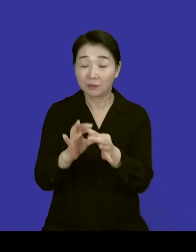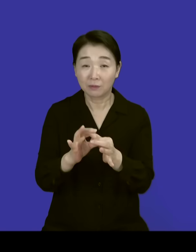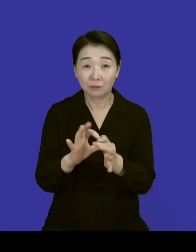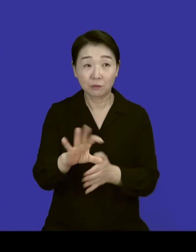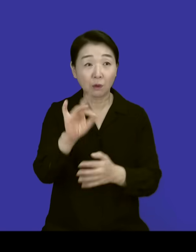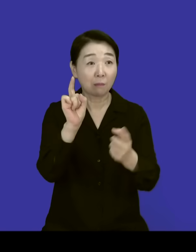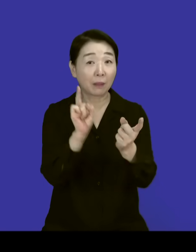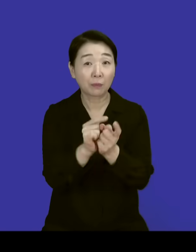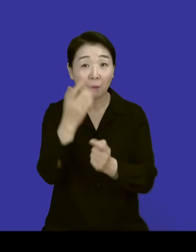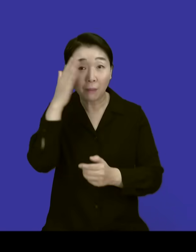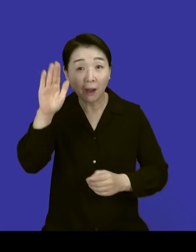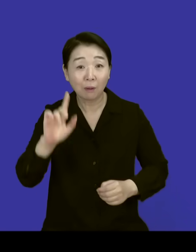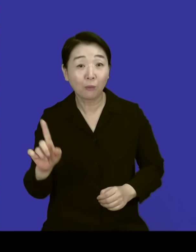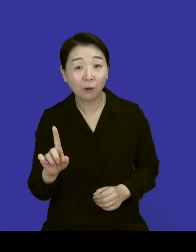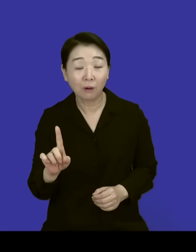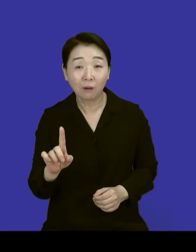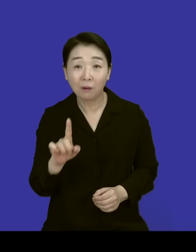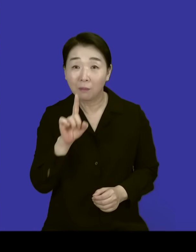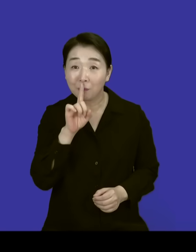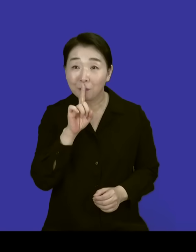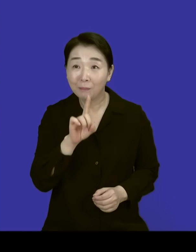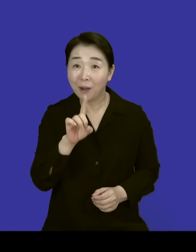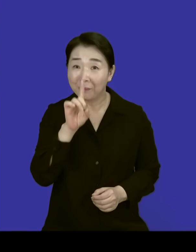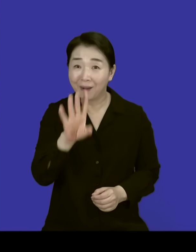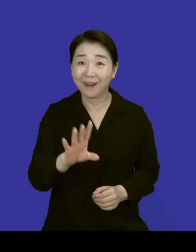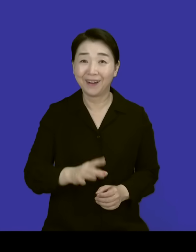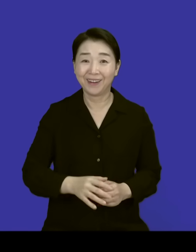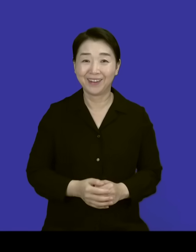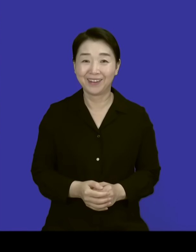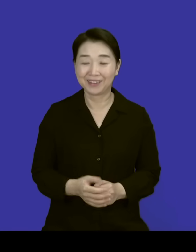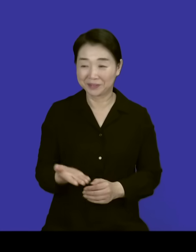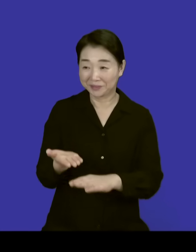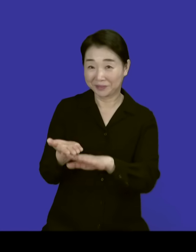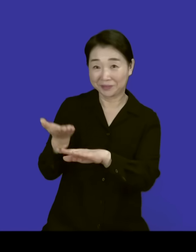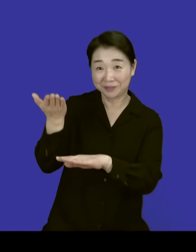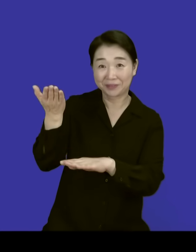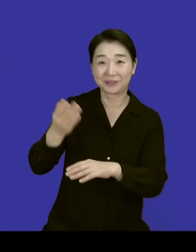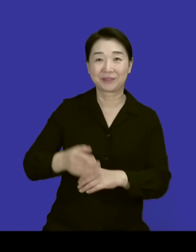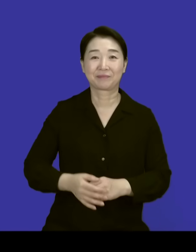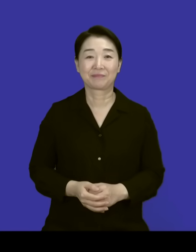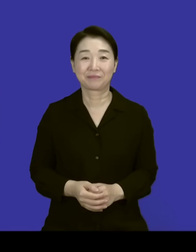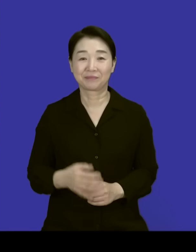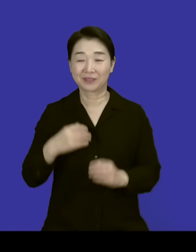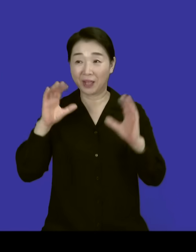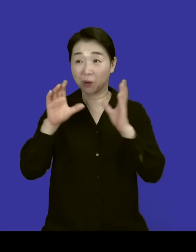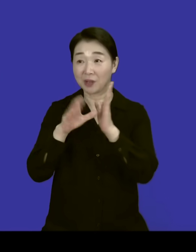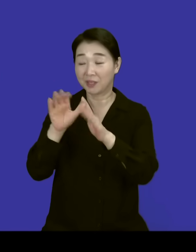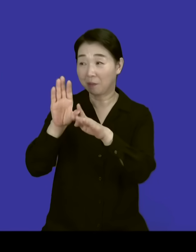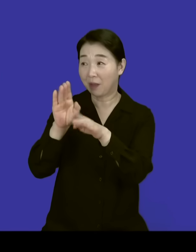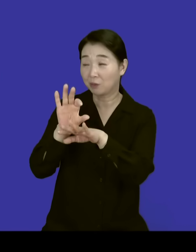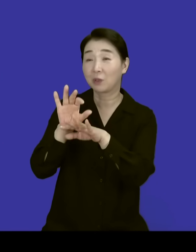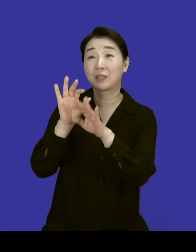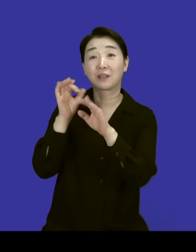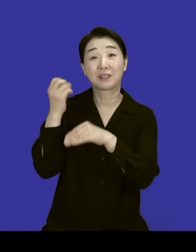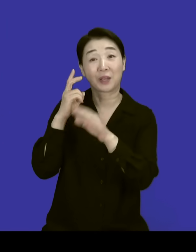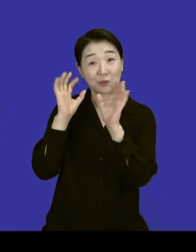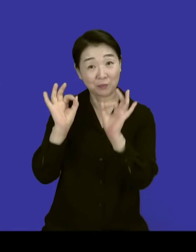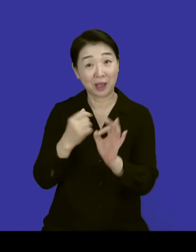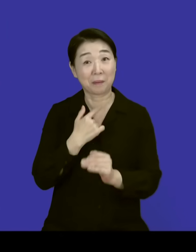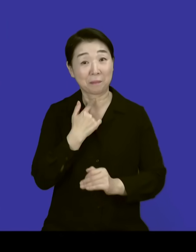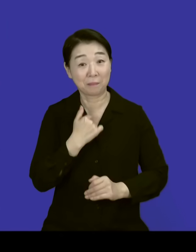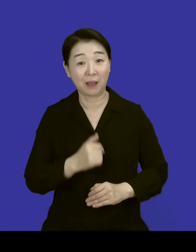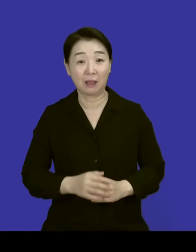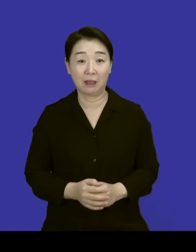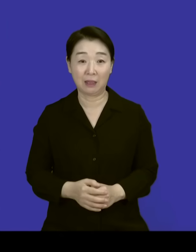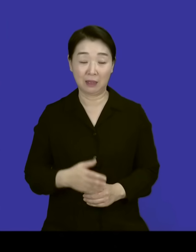만날 일이 없었어요. 말이 그죠? 됩니까 이게? 네, 그러니까요. 예, 어떻게 별일이 선배님은 저는 이제 어렸을 때 방송에서 많이 봤던 분이고. 네네.